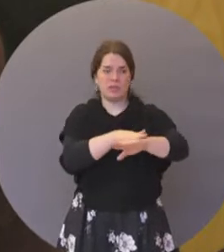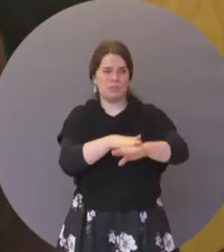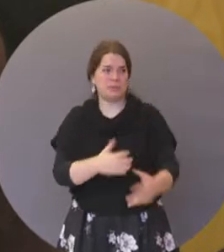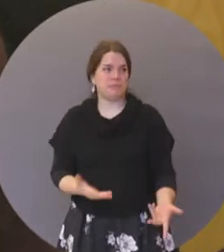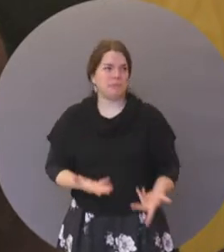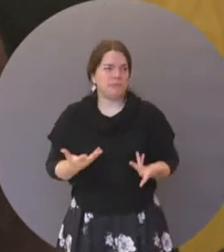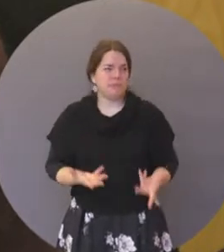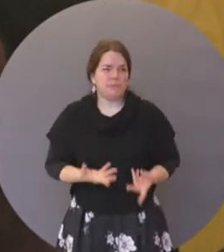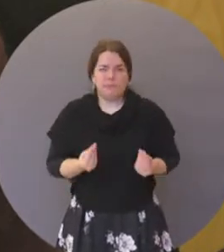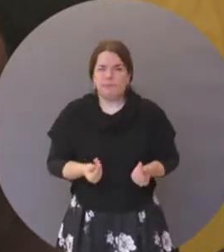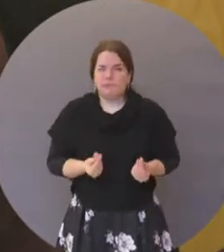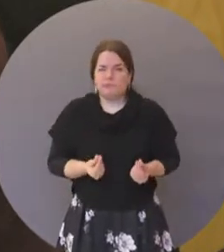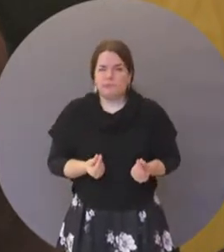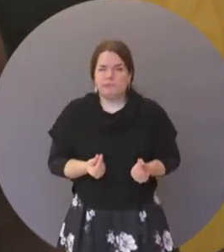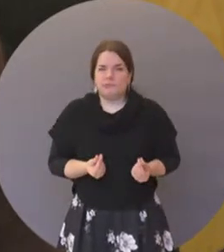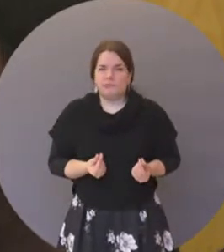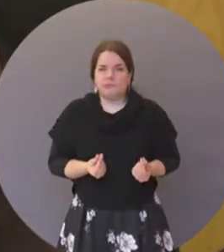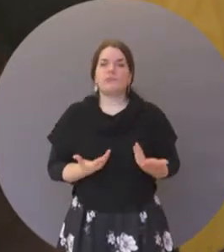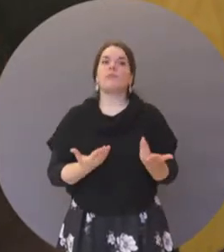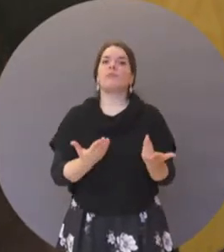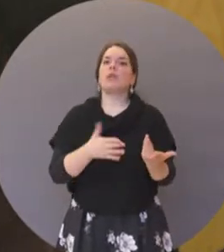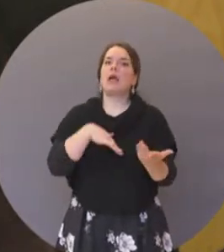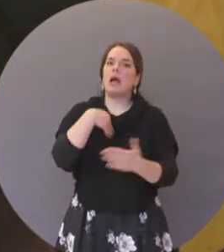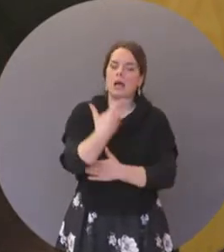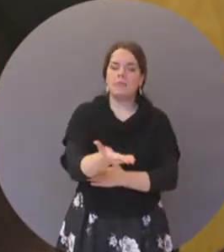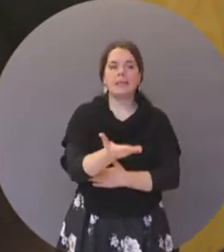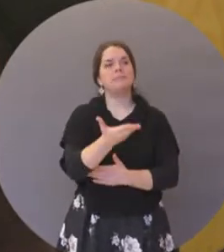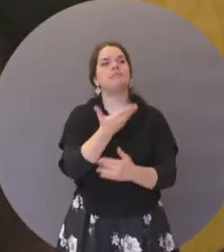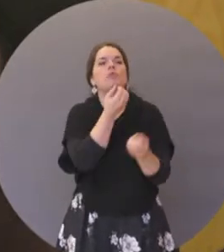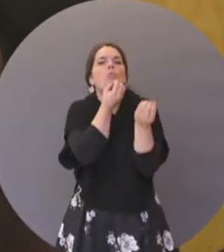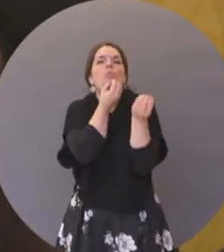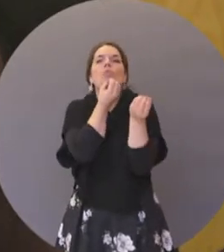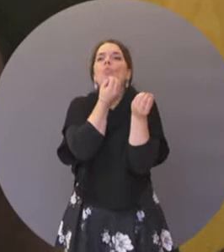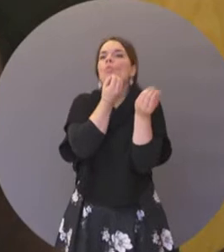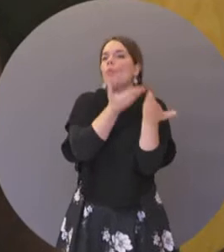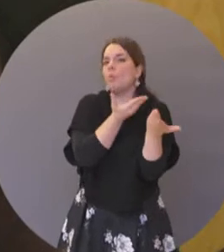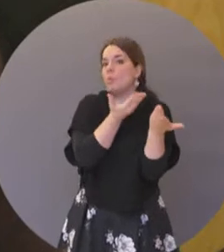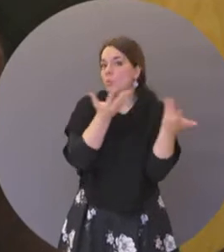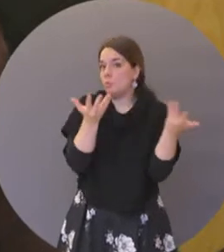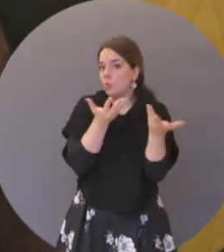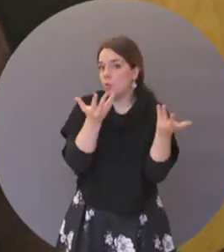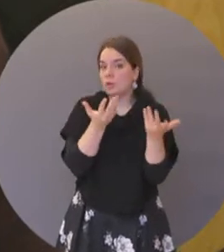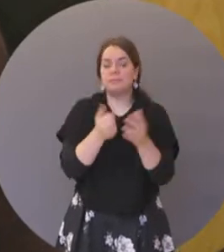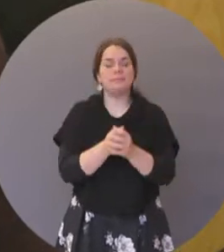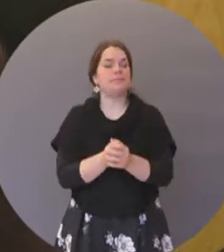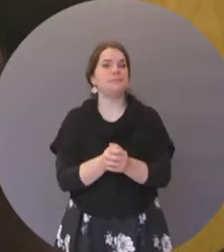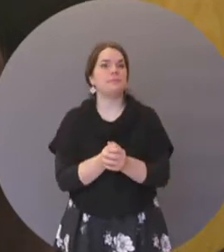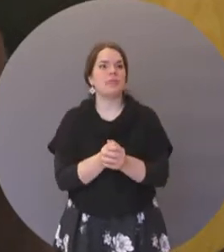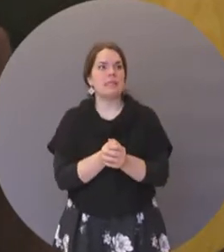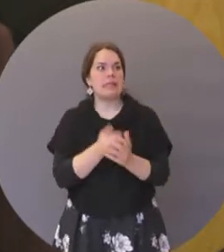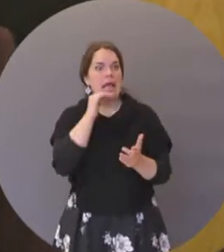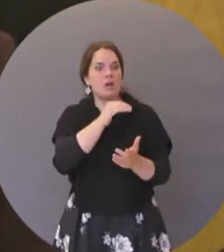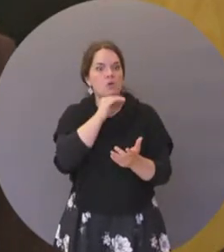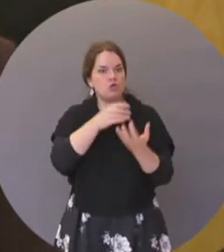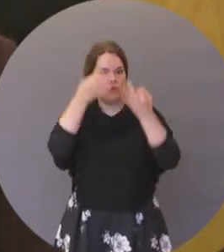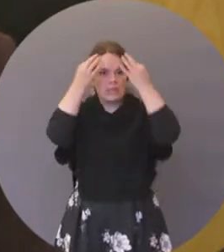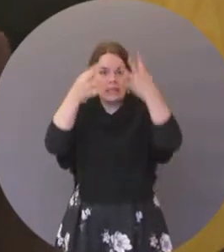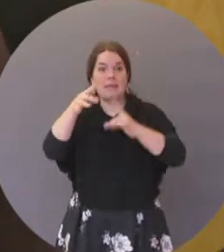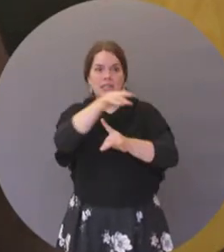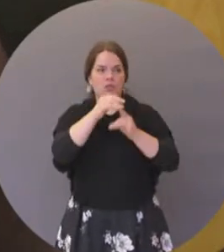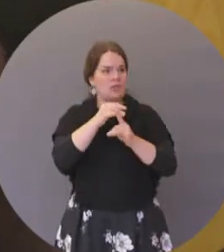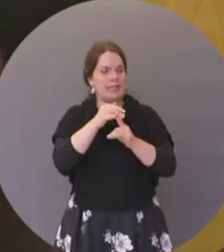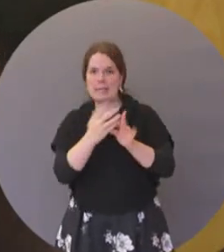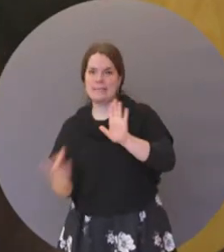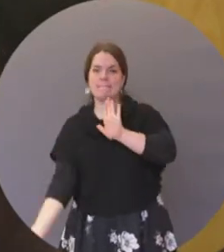j'avais ouvert en forme de conclusion une proposition de déclarer uneanimement urgence climatique et sociale afin